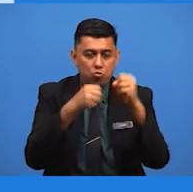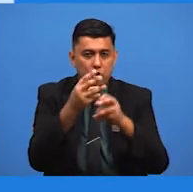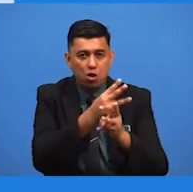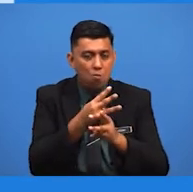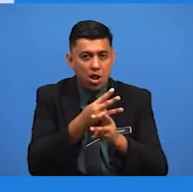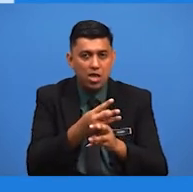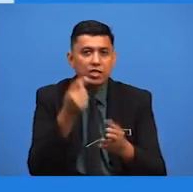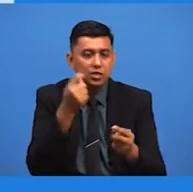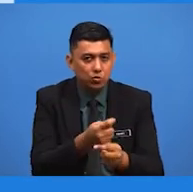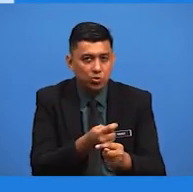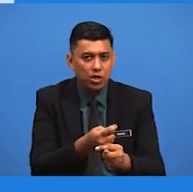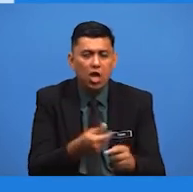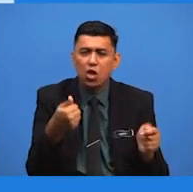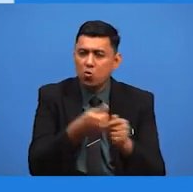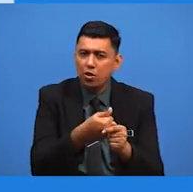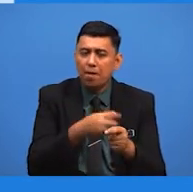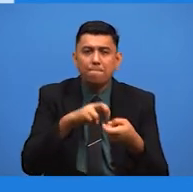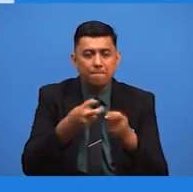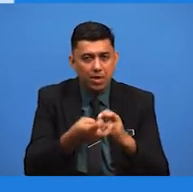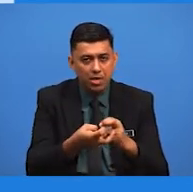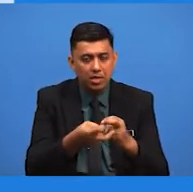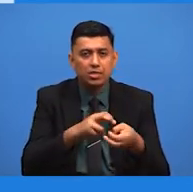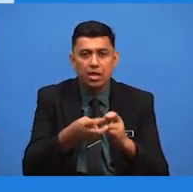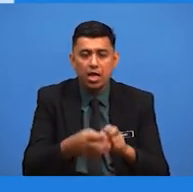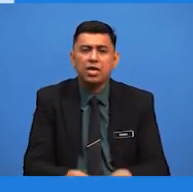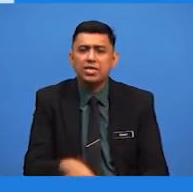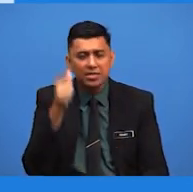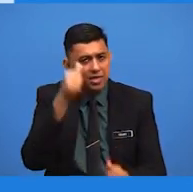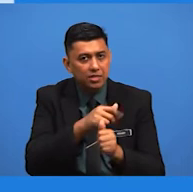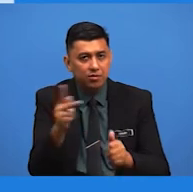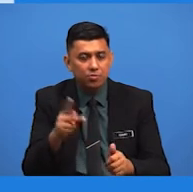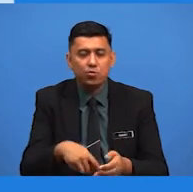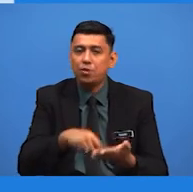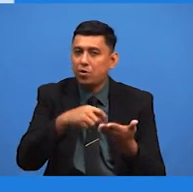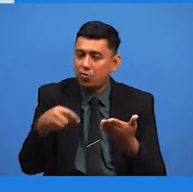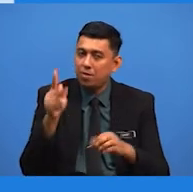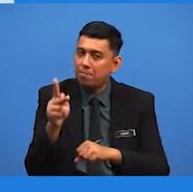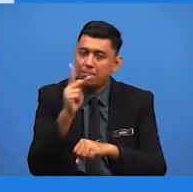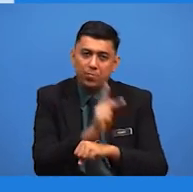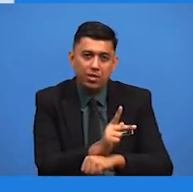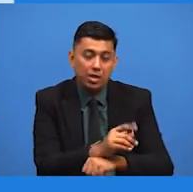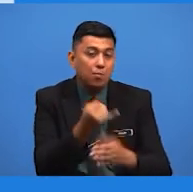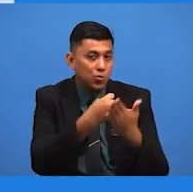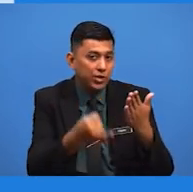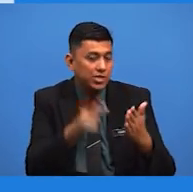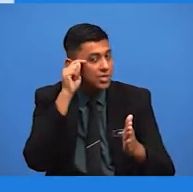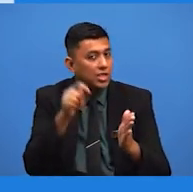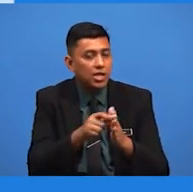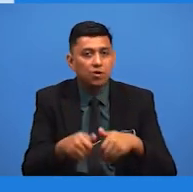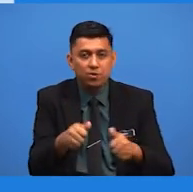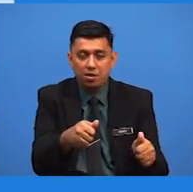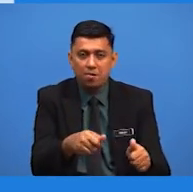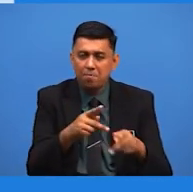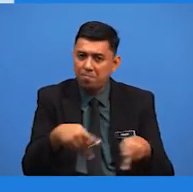mengikut kesesuaian sesuatu masalah. Adalah diingatkan, menulis sudokut dan melukis carta